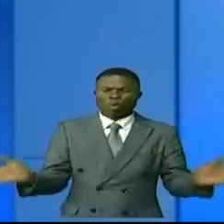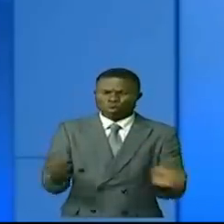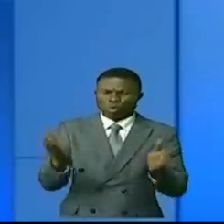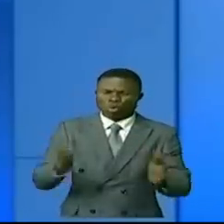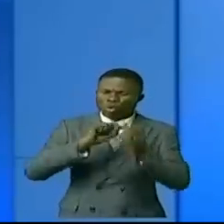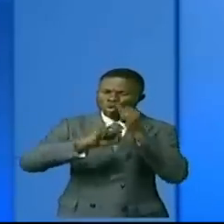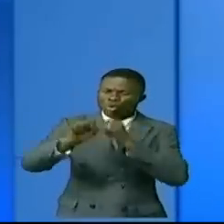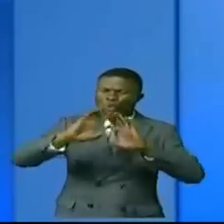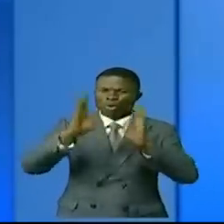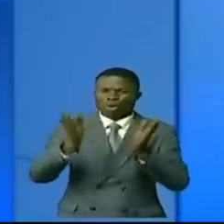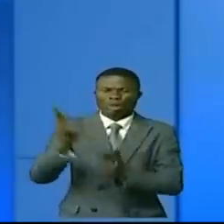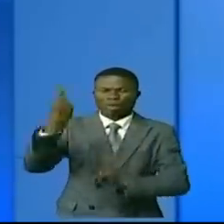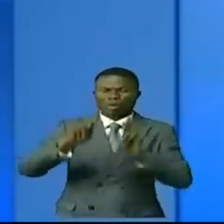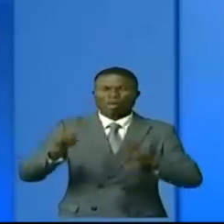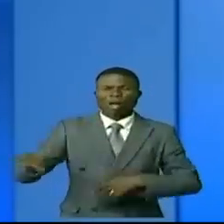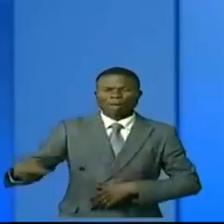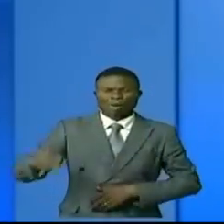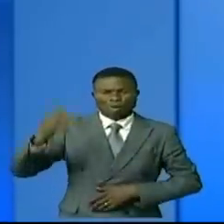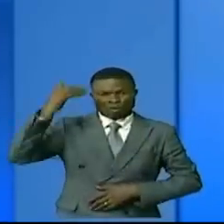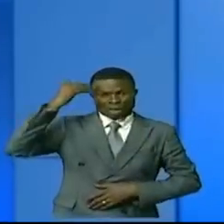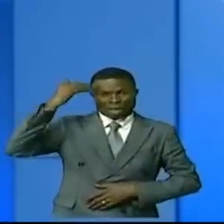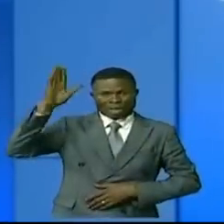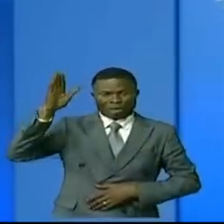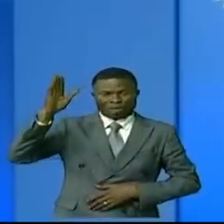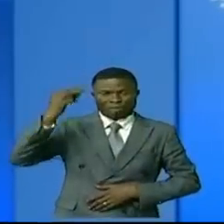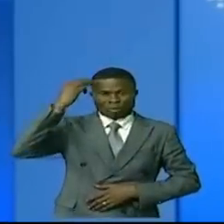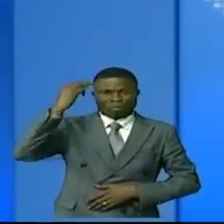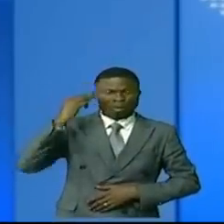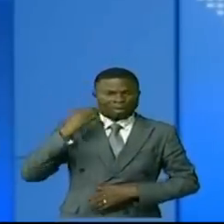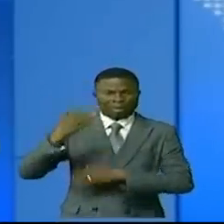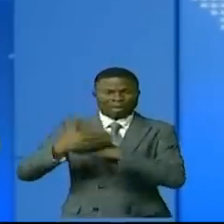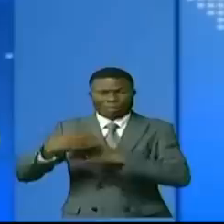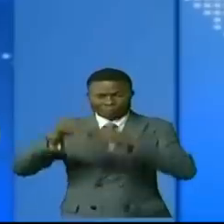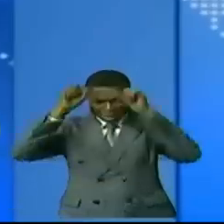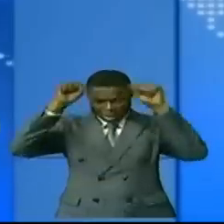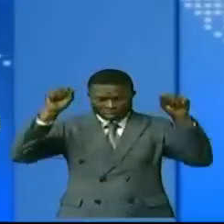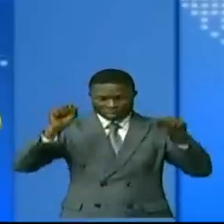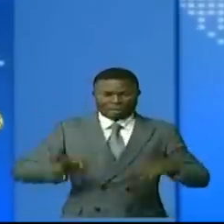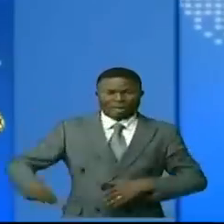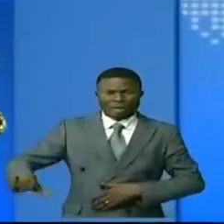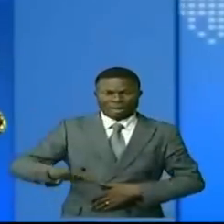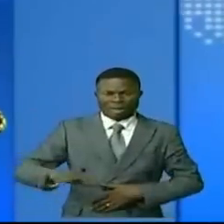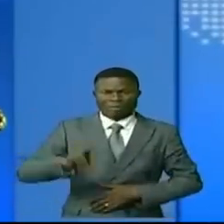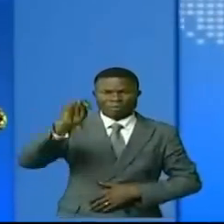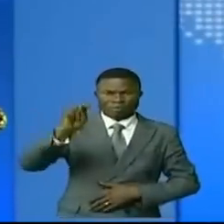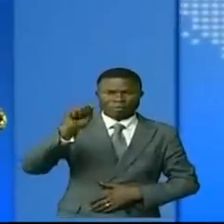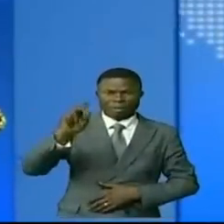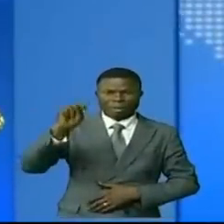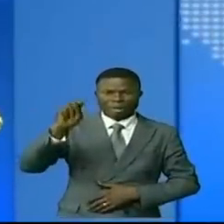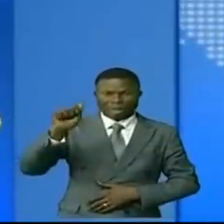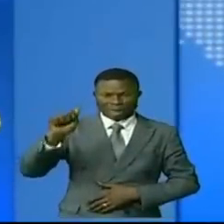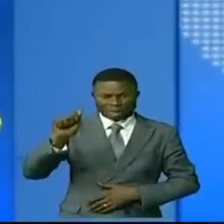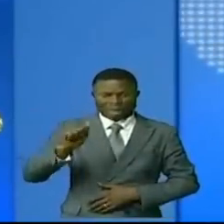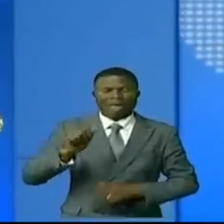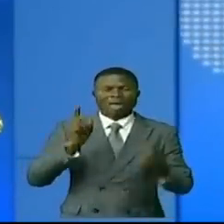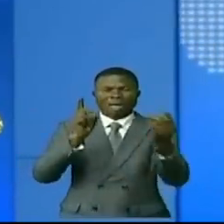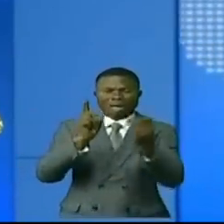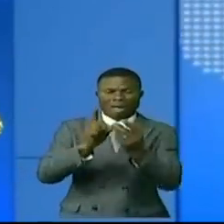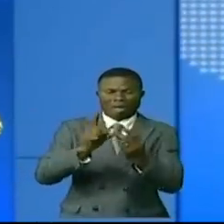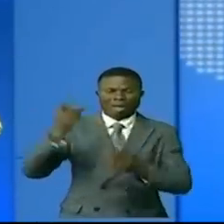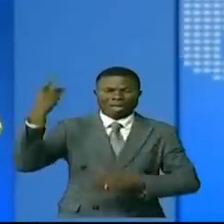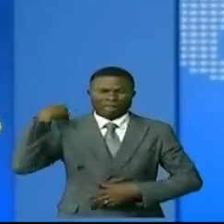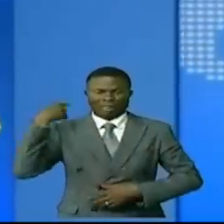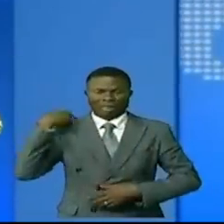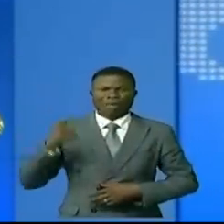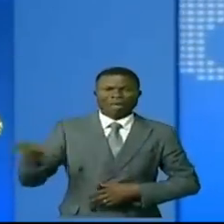la population de l'Équateur. La ministre près le président de la République, Nana Manuanina, a été en face des élites de